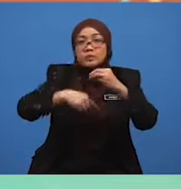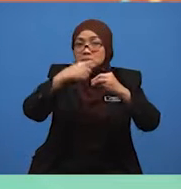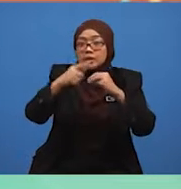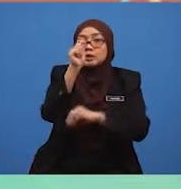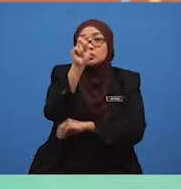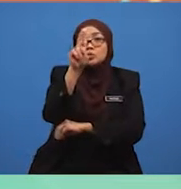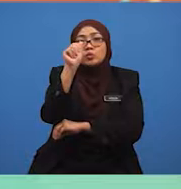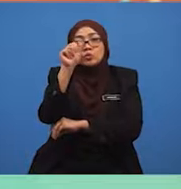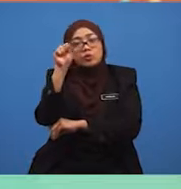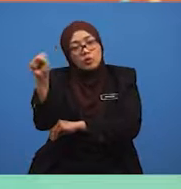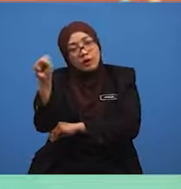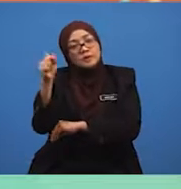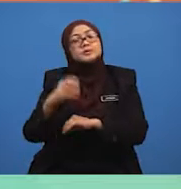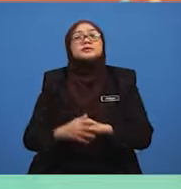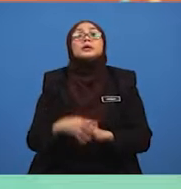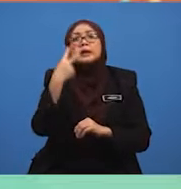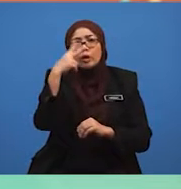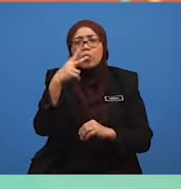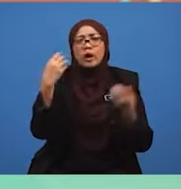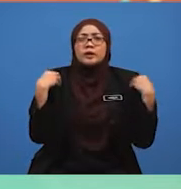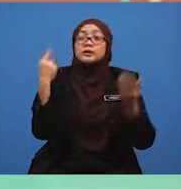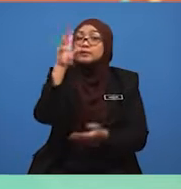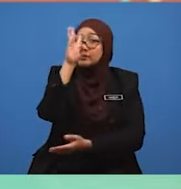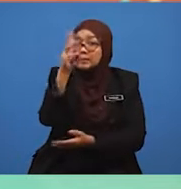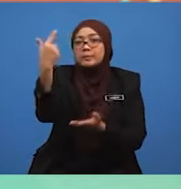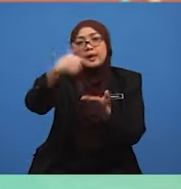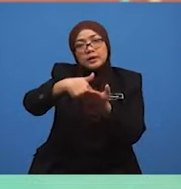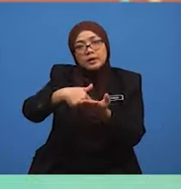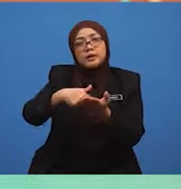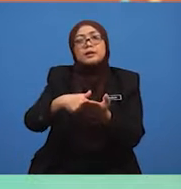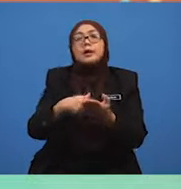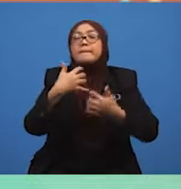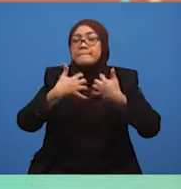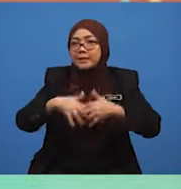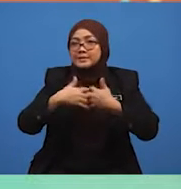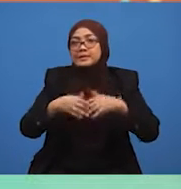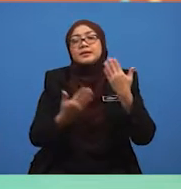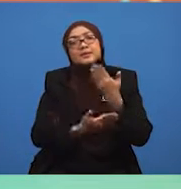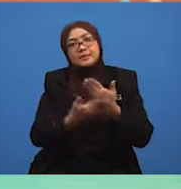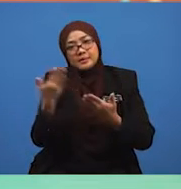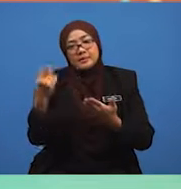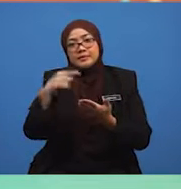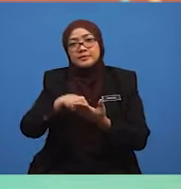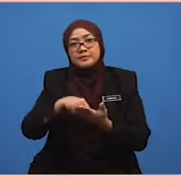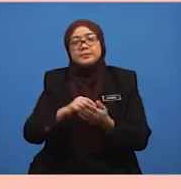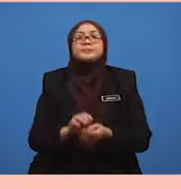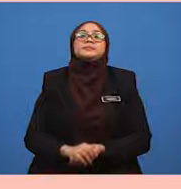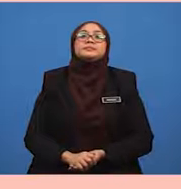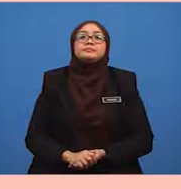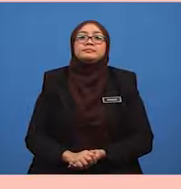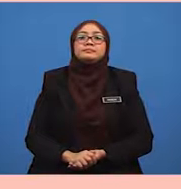lagi mesin ringkas yang perlu dibincangkan. Jom. Wow, pernah tak anda